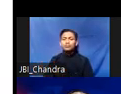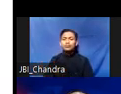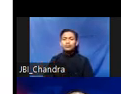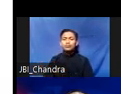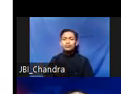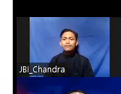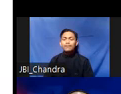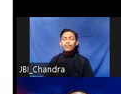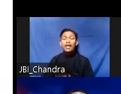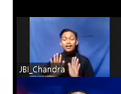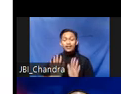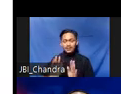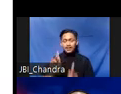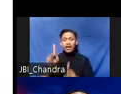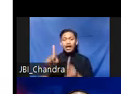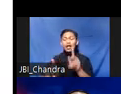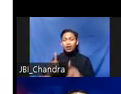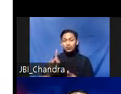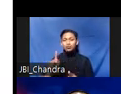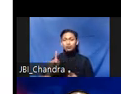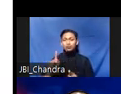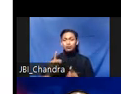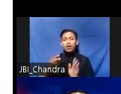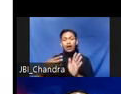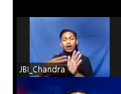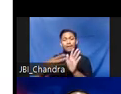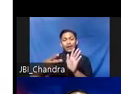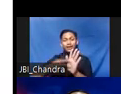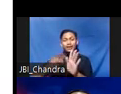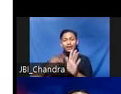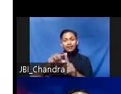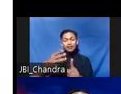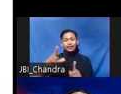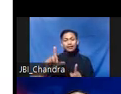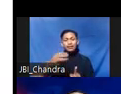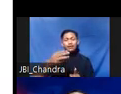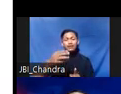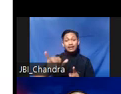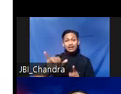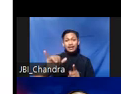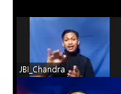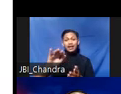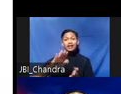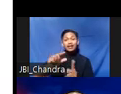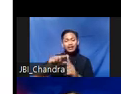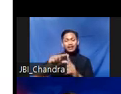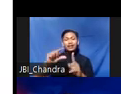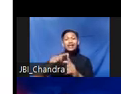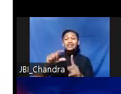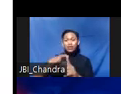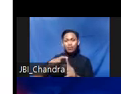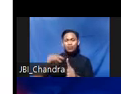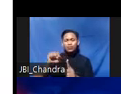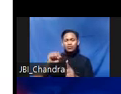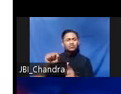jadi nanti kalau untuk yang itu tak terbatas karena karena kan sifatnya